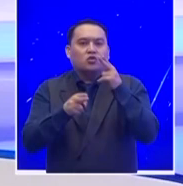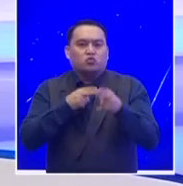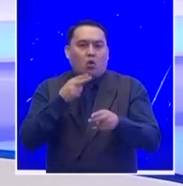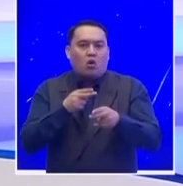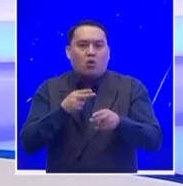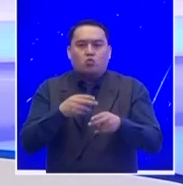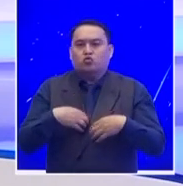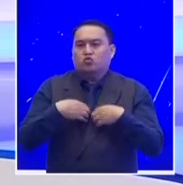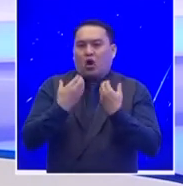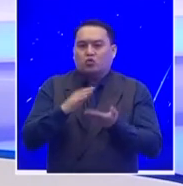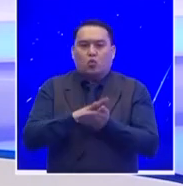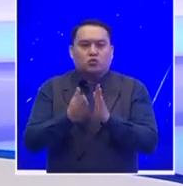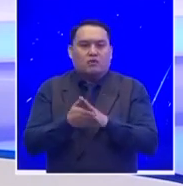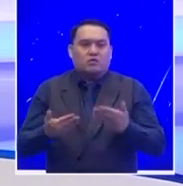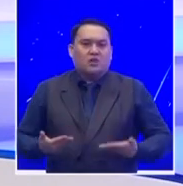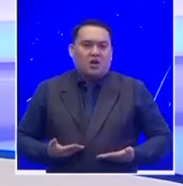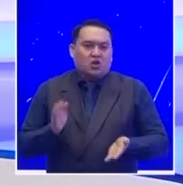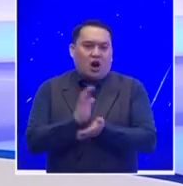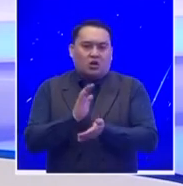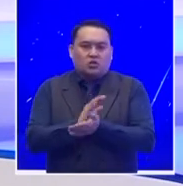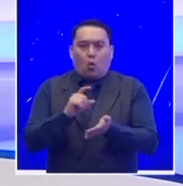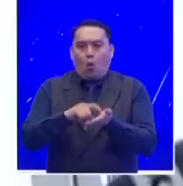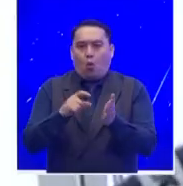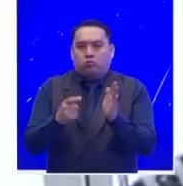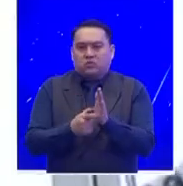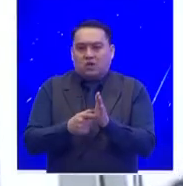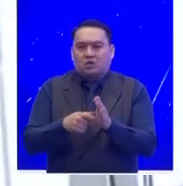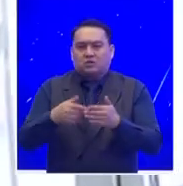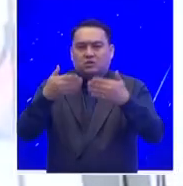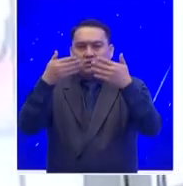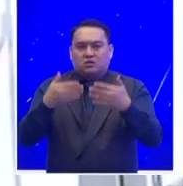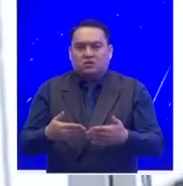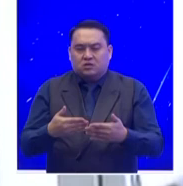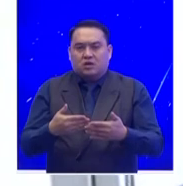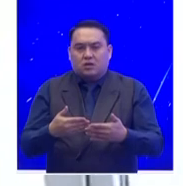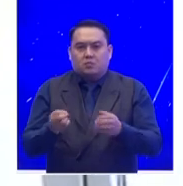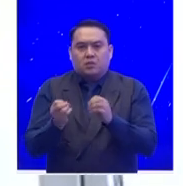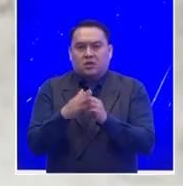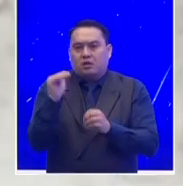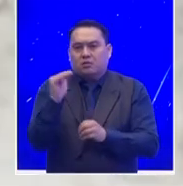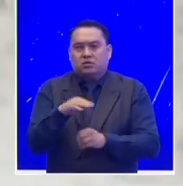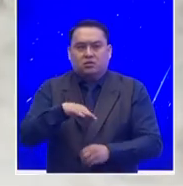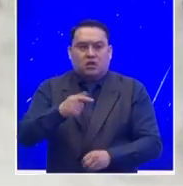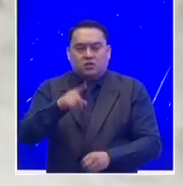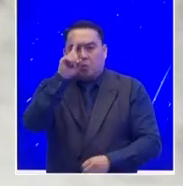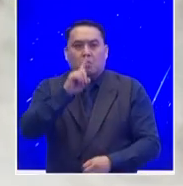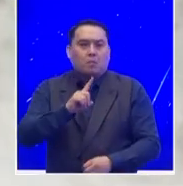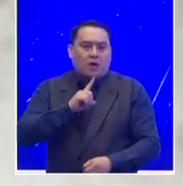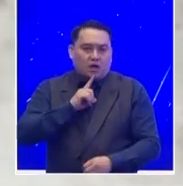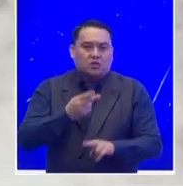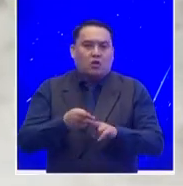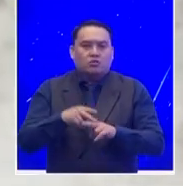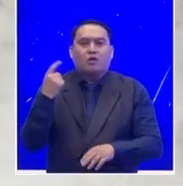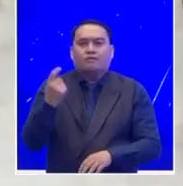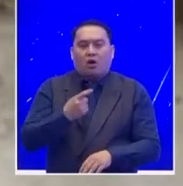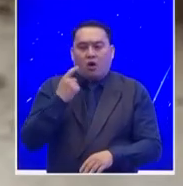на ужасные условия проживания. Грязная комната с плесенью на стенах стоит не меньше 15 тысяч тенге в месяц. При этом